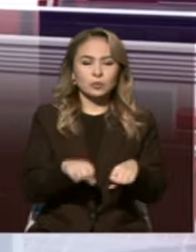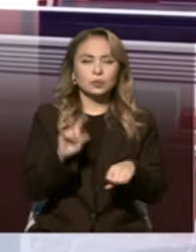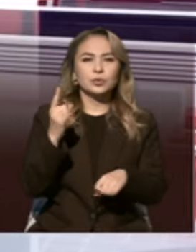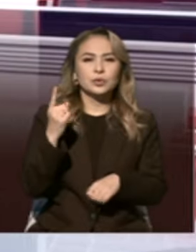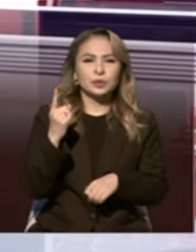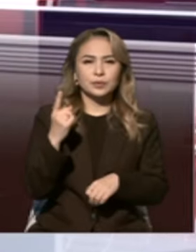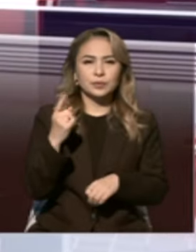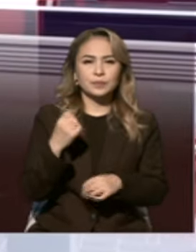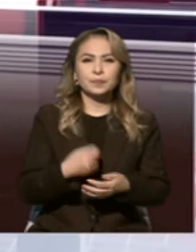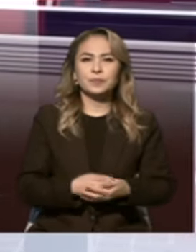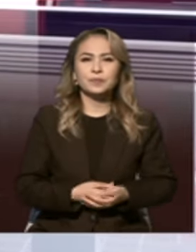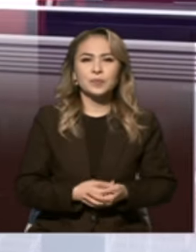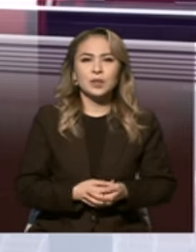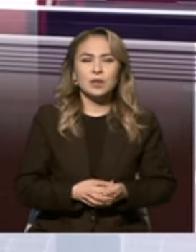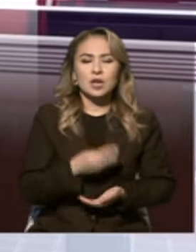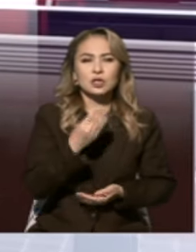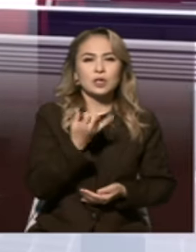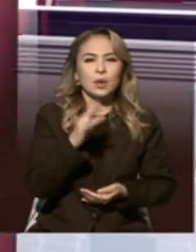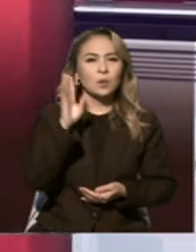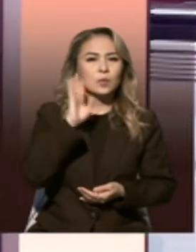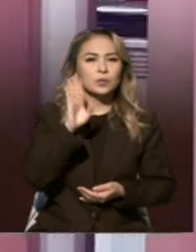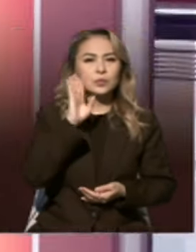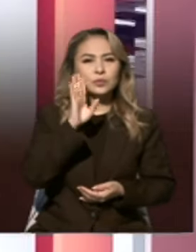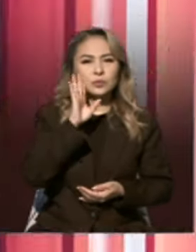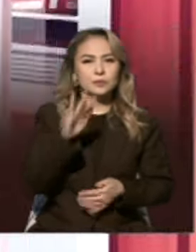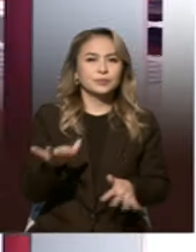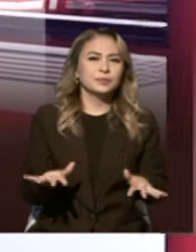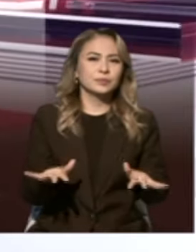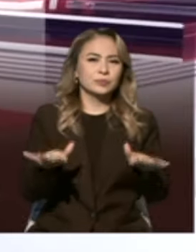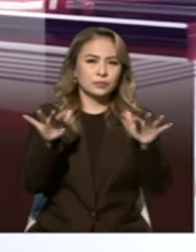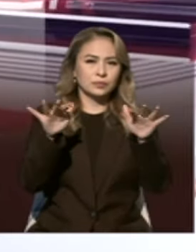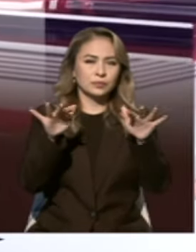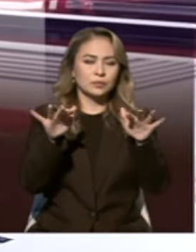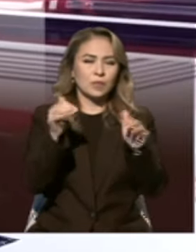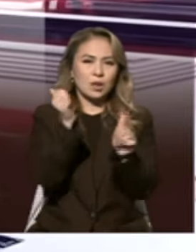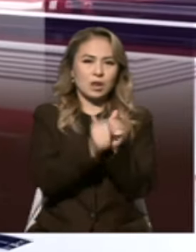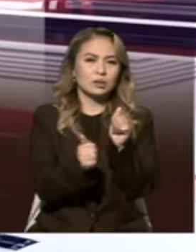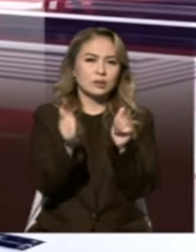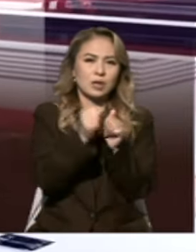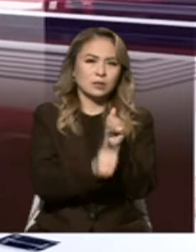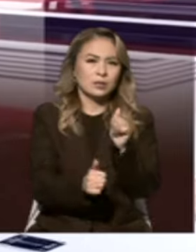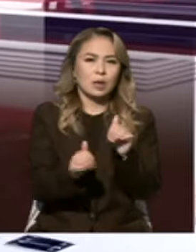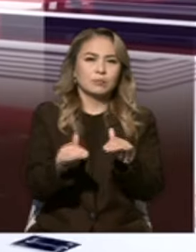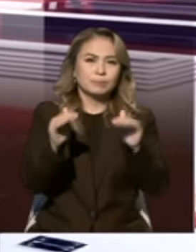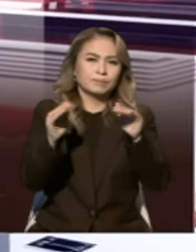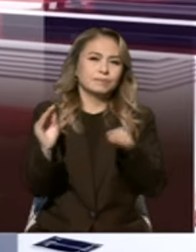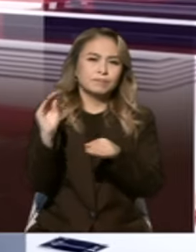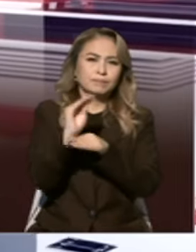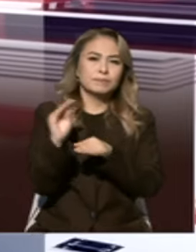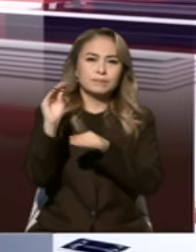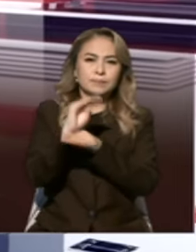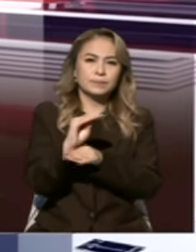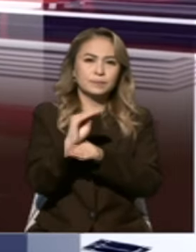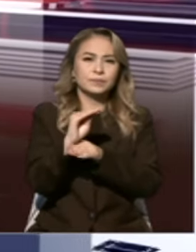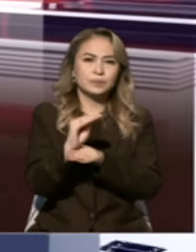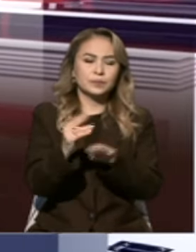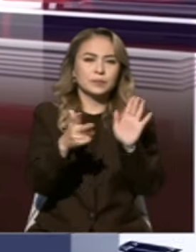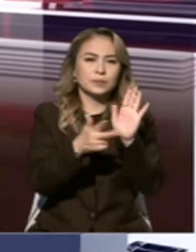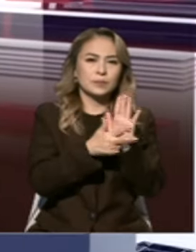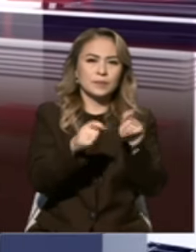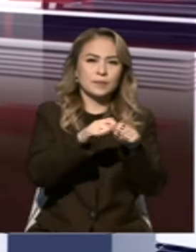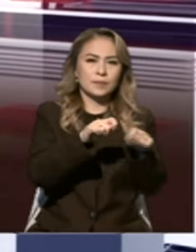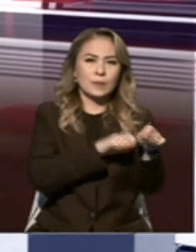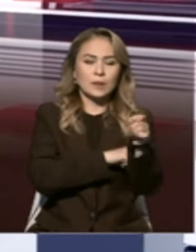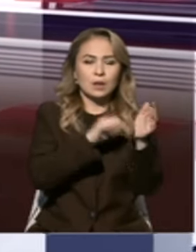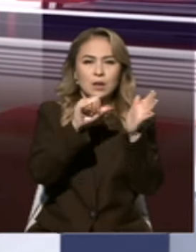Өйткені Жайық өзенінің су деңгейі күн санап артып келеді. Қазір өздеріңіз айтып өткендей 8 метр